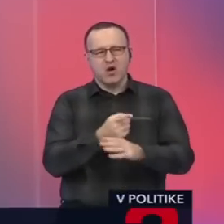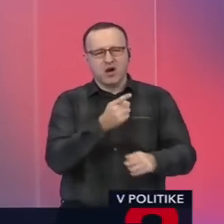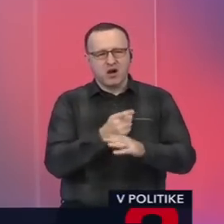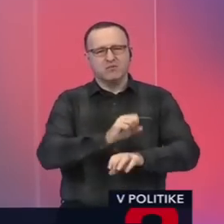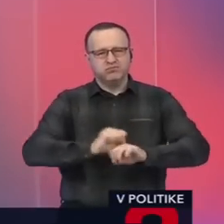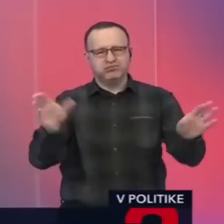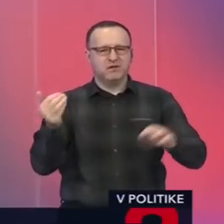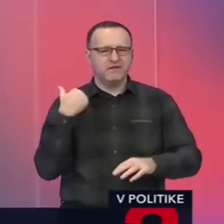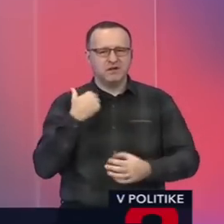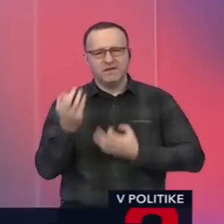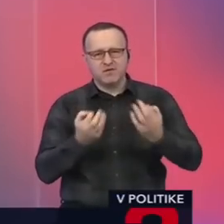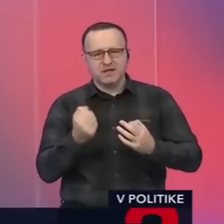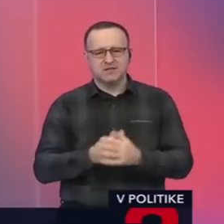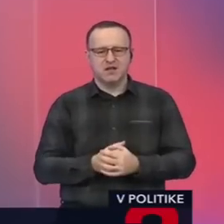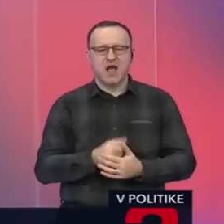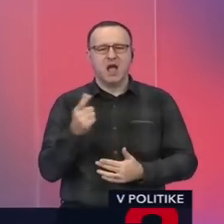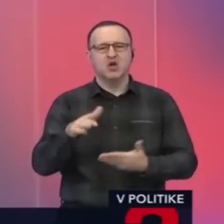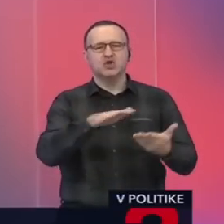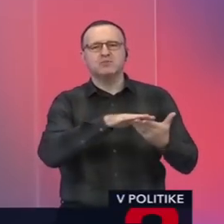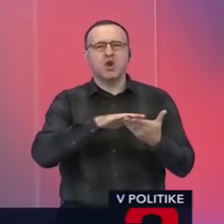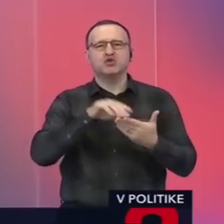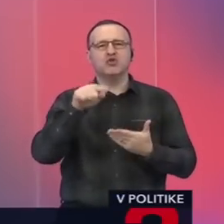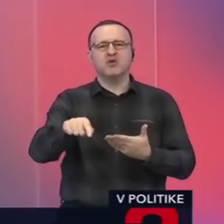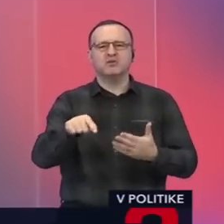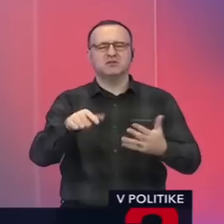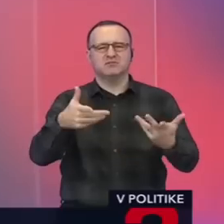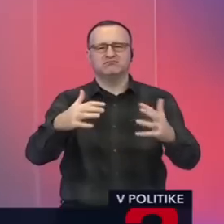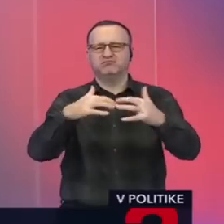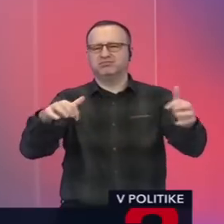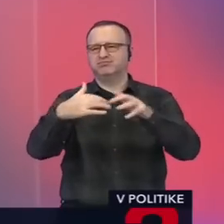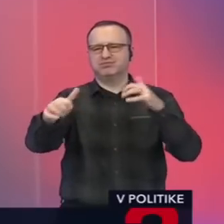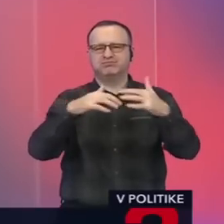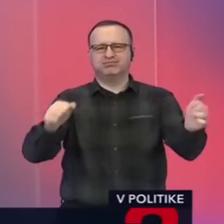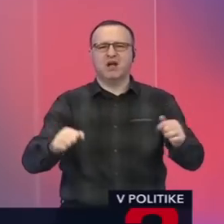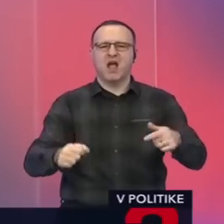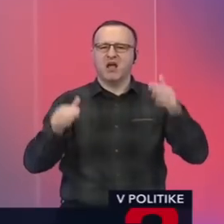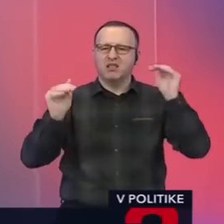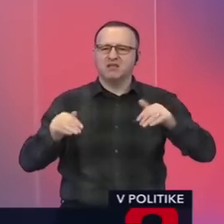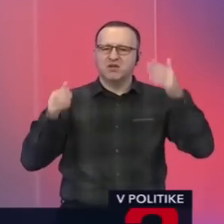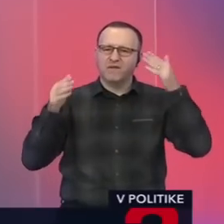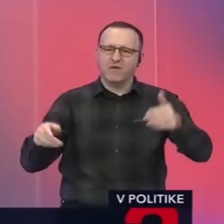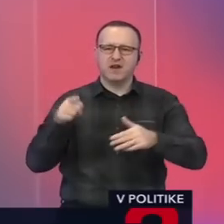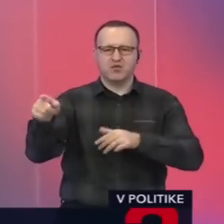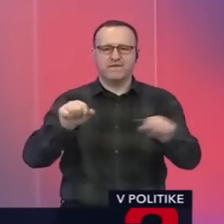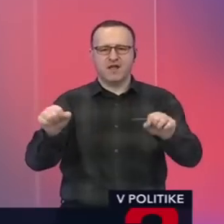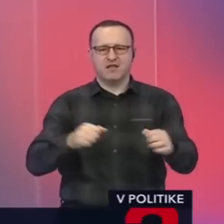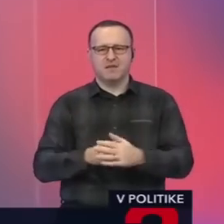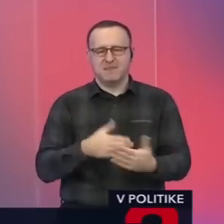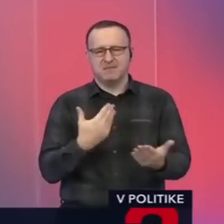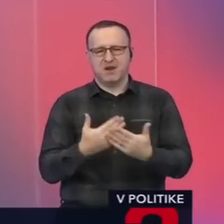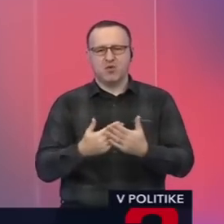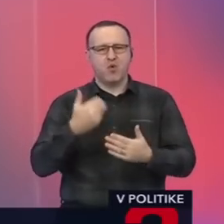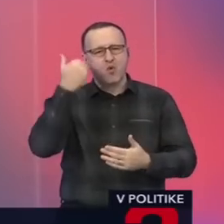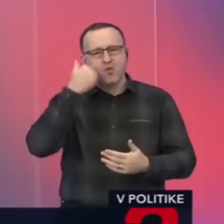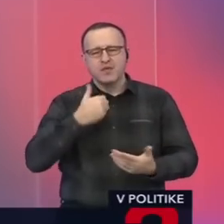aj taký rozkol spoločnosti a nízka dôvera tejto vlády, čo samozrejme vedie k tomu, že ľudia sú